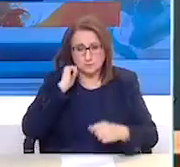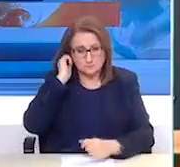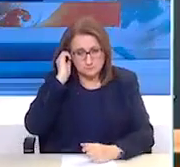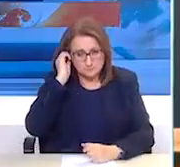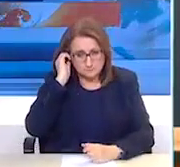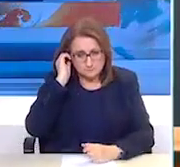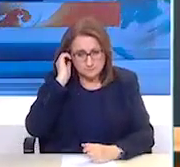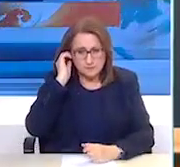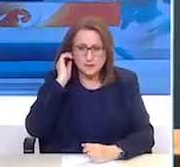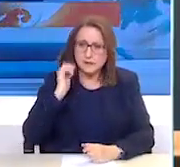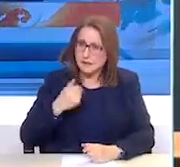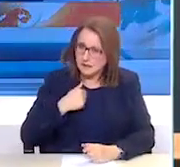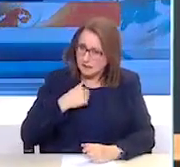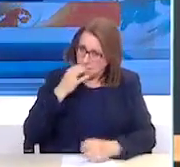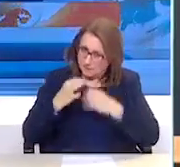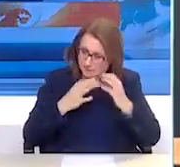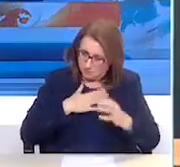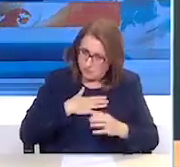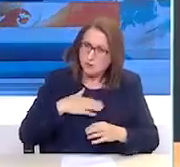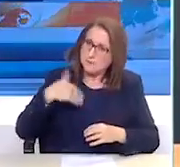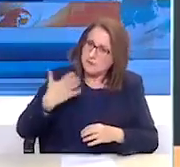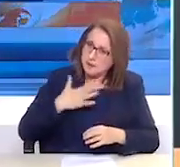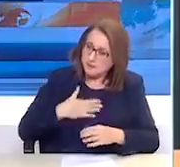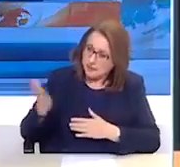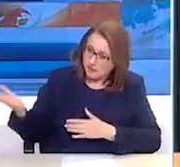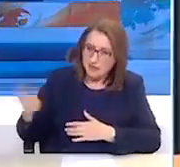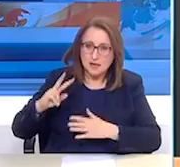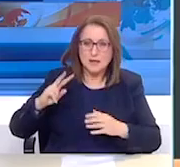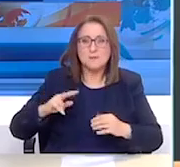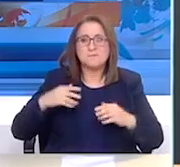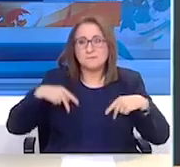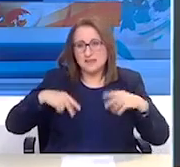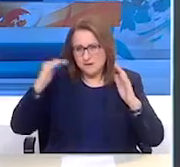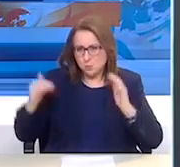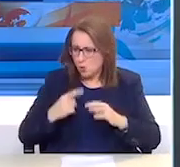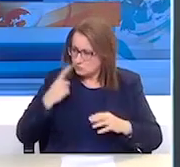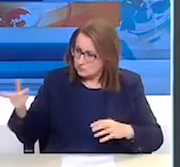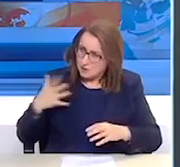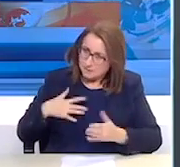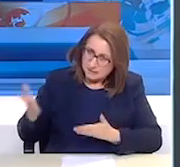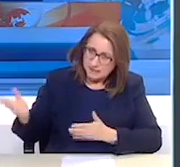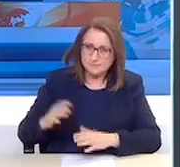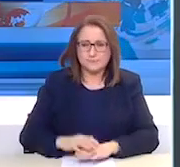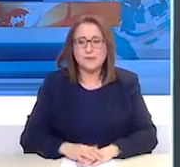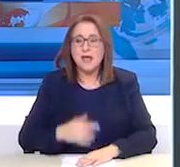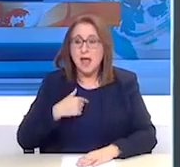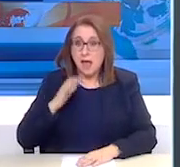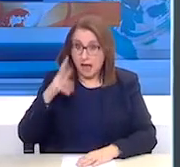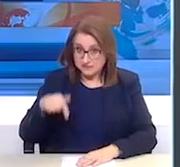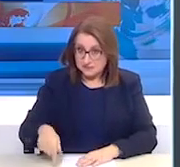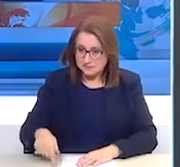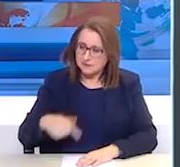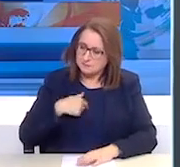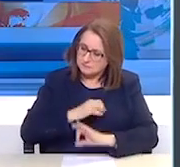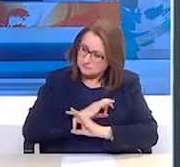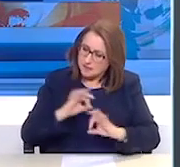Να πω εγώ καταρχάς, και αν θέλει μετά να συμπληρώσει ο Υφυπουργός. Θεωρώ ότι αυτή τη στιγμή έχουμε επάρκεια. Και το βλέπετε από τους